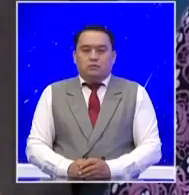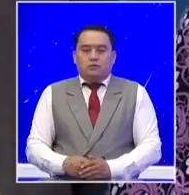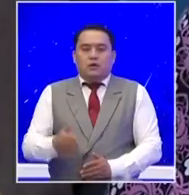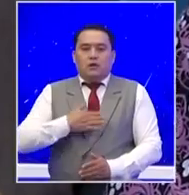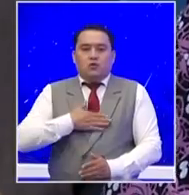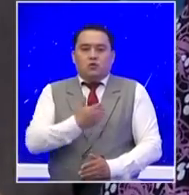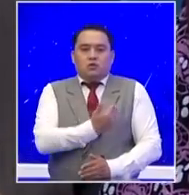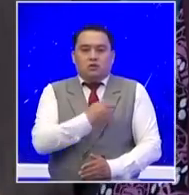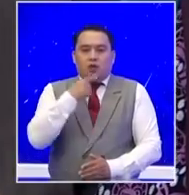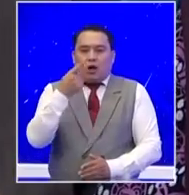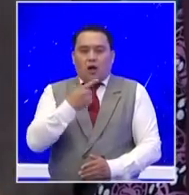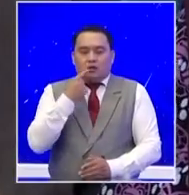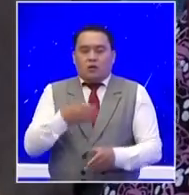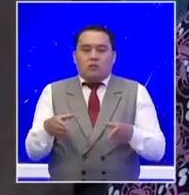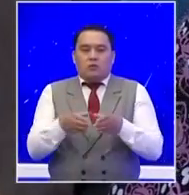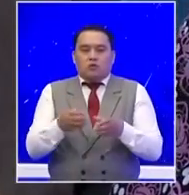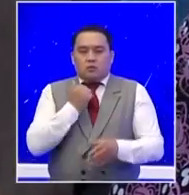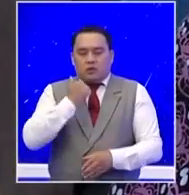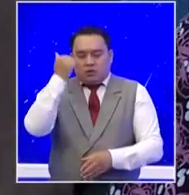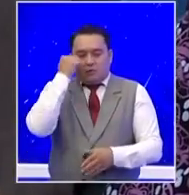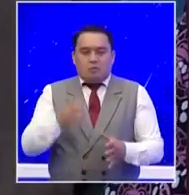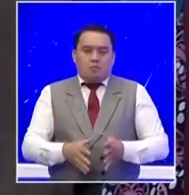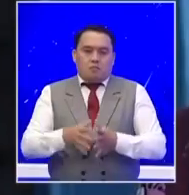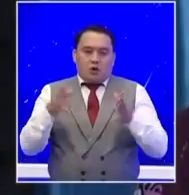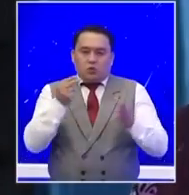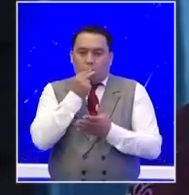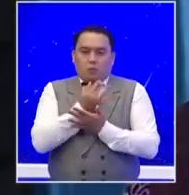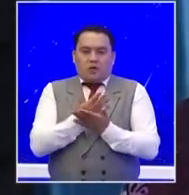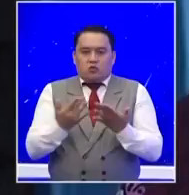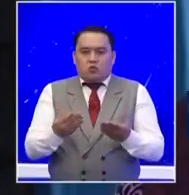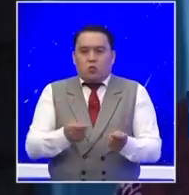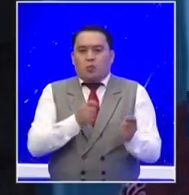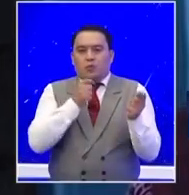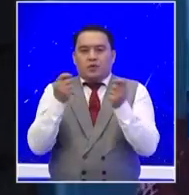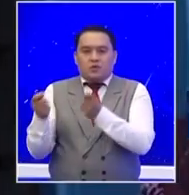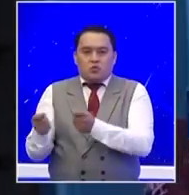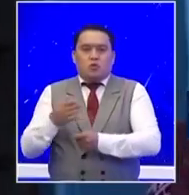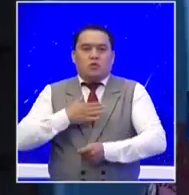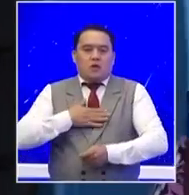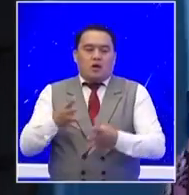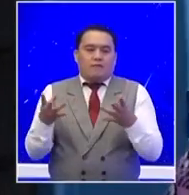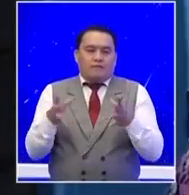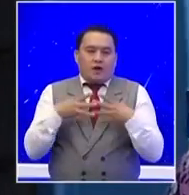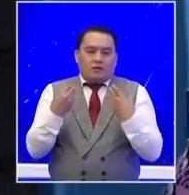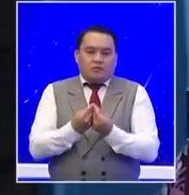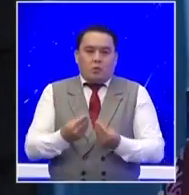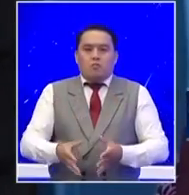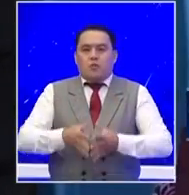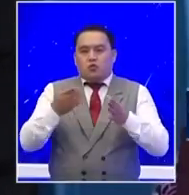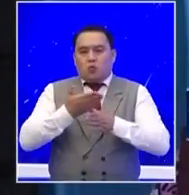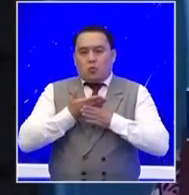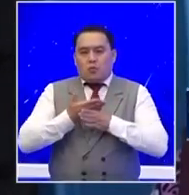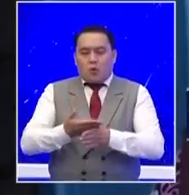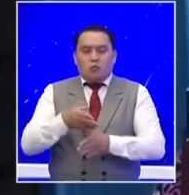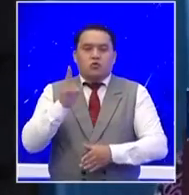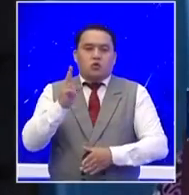Хотелось бы выразить членам профсоюзов тысячу благодарностей. Продукты, привезенные вами, очень необходимы нашей семье. Для нас это огромная помощь.